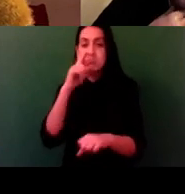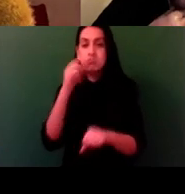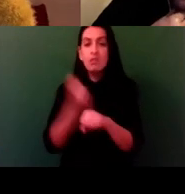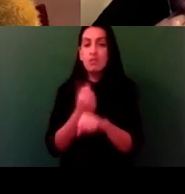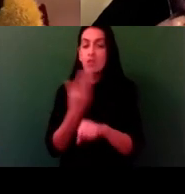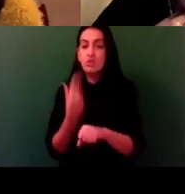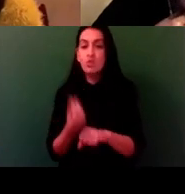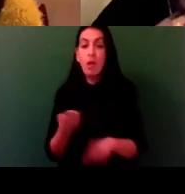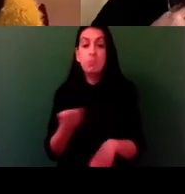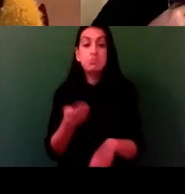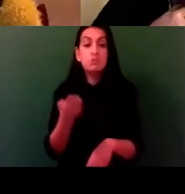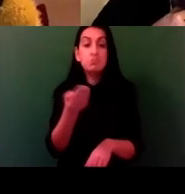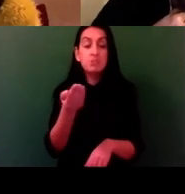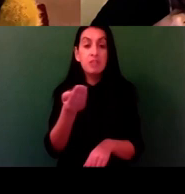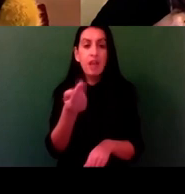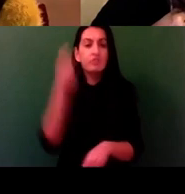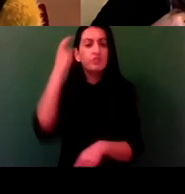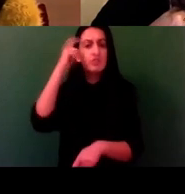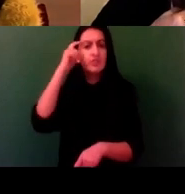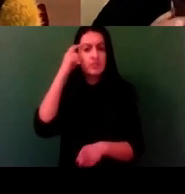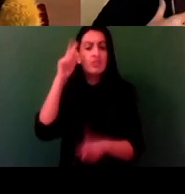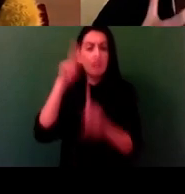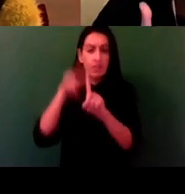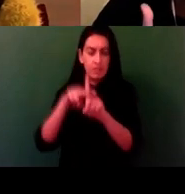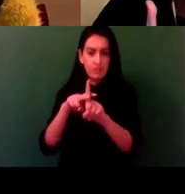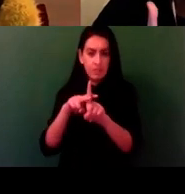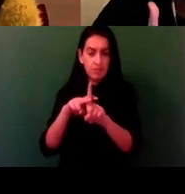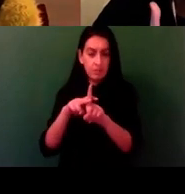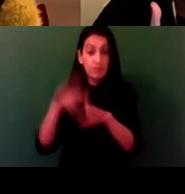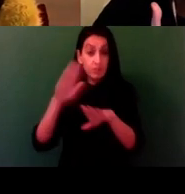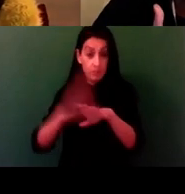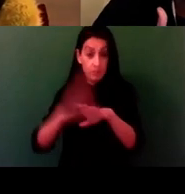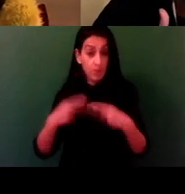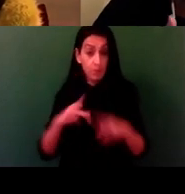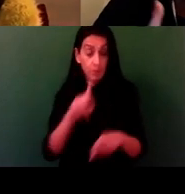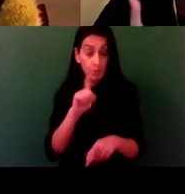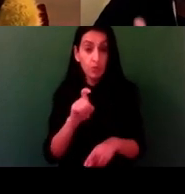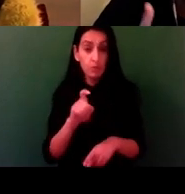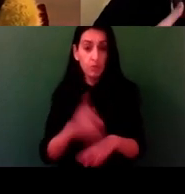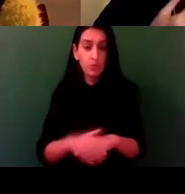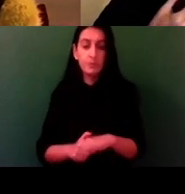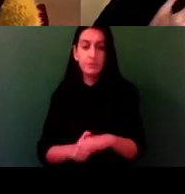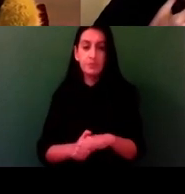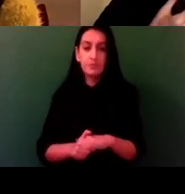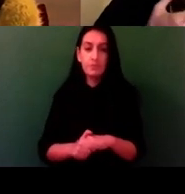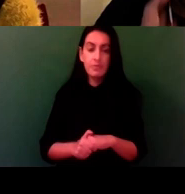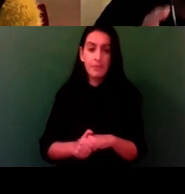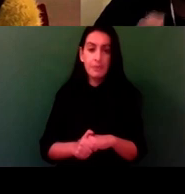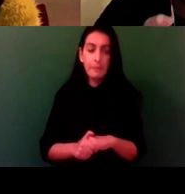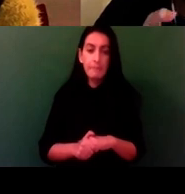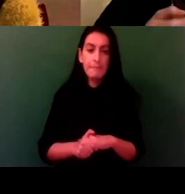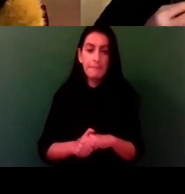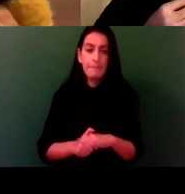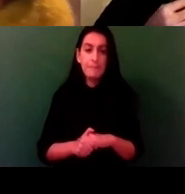uygulamalarda, yöntemlerde tek bir araca bağımlı kalmama en temel katılımcı süreç prensibidir. Yani tam